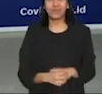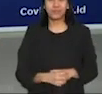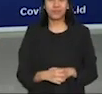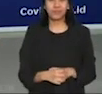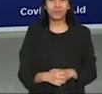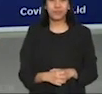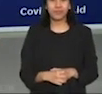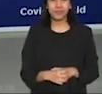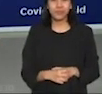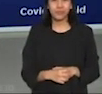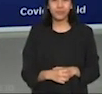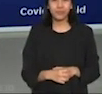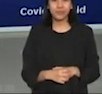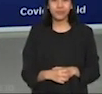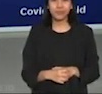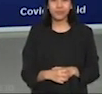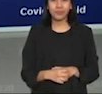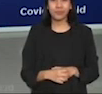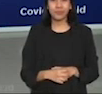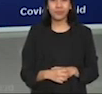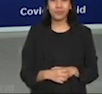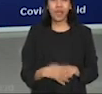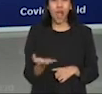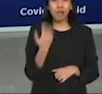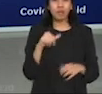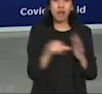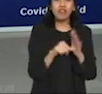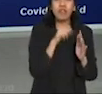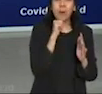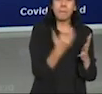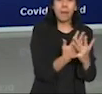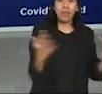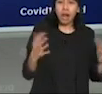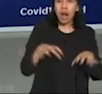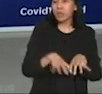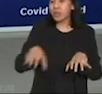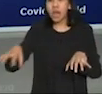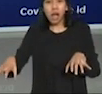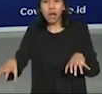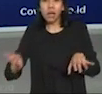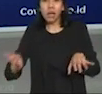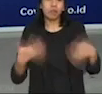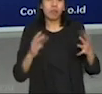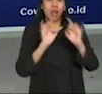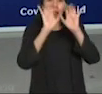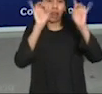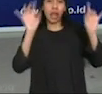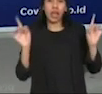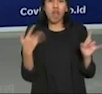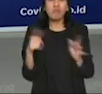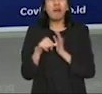bantu masyarakat tetangga atau siapapun yang harus melaksanakan isolasi